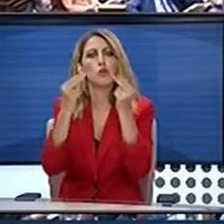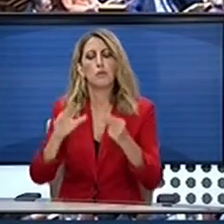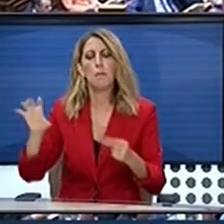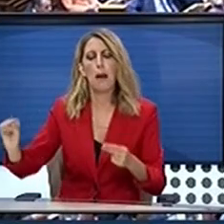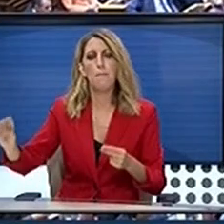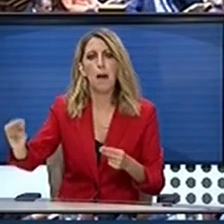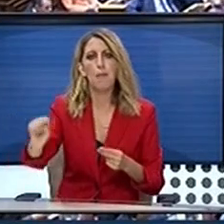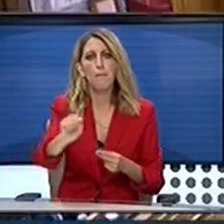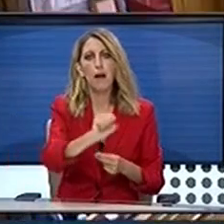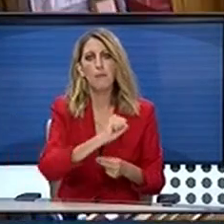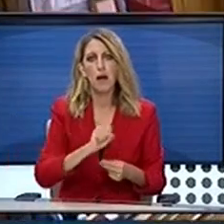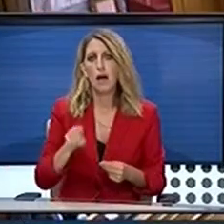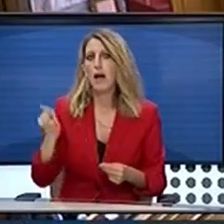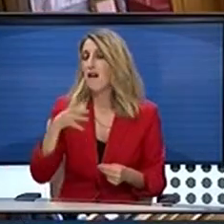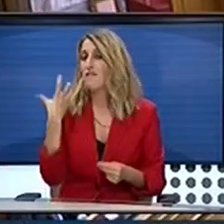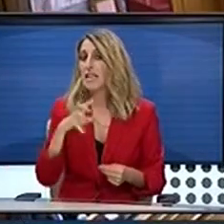Θα επισημάνω τέλος